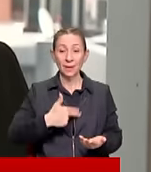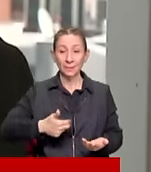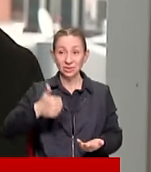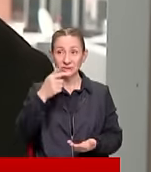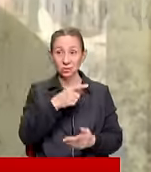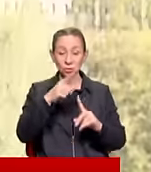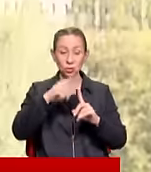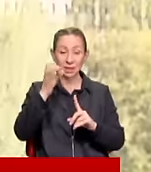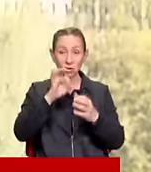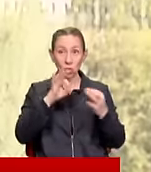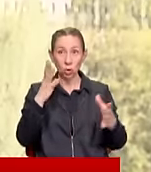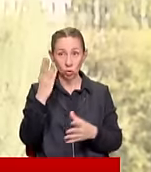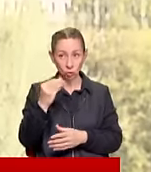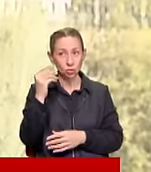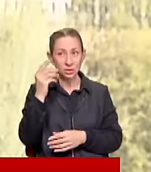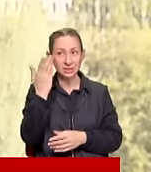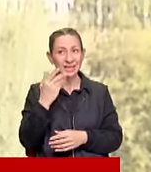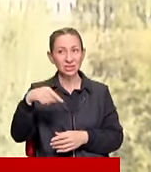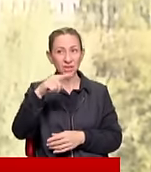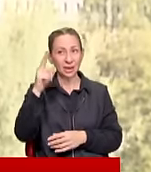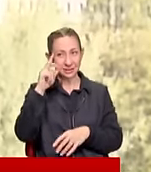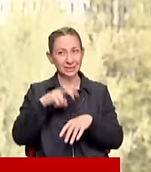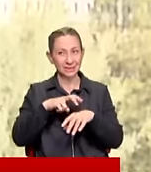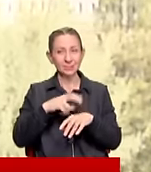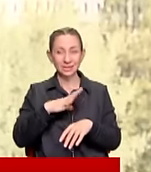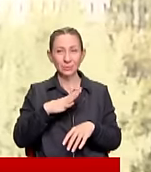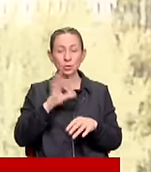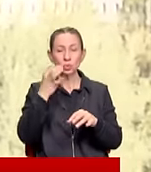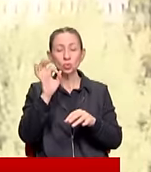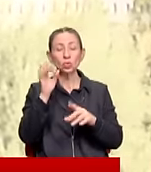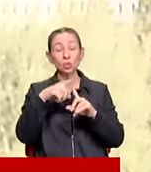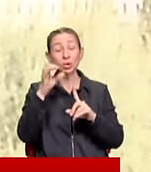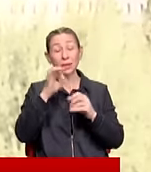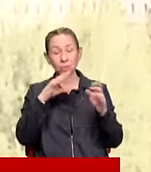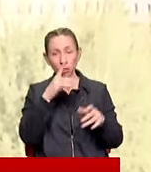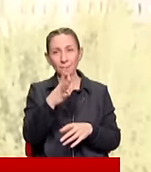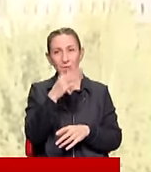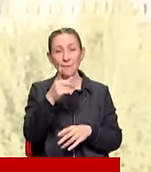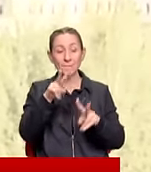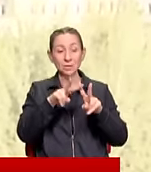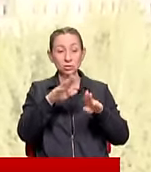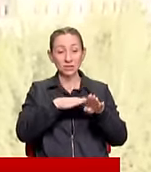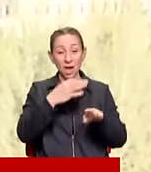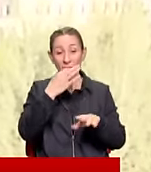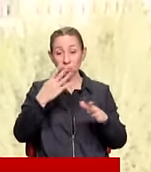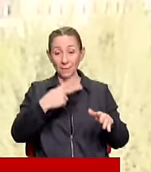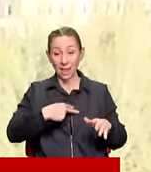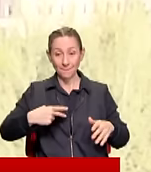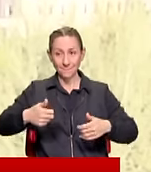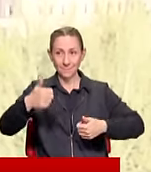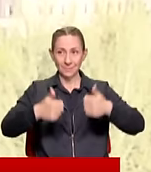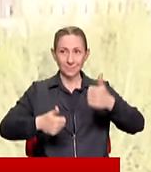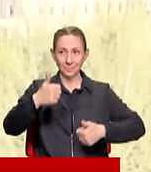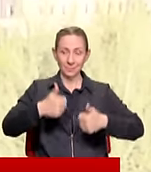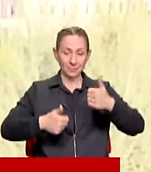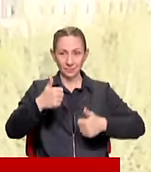başkanının Turgut Altınok olduğunu izleyicilerimize bir hatırlatayım. Turgut Altınok da bildiğiniz üzere Mansur Yavaş'la Ankara Büyükşehir